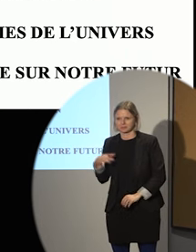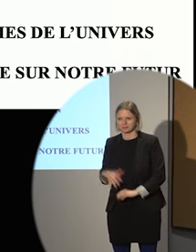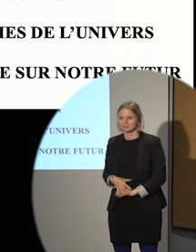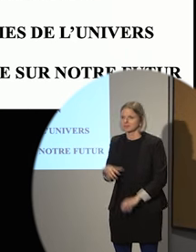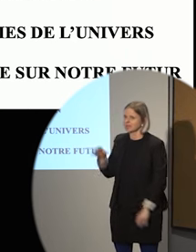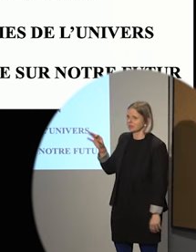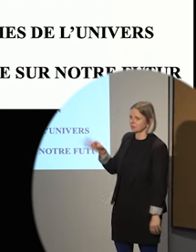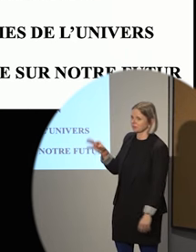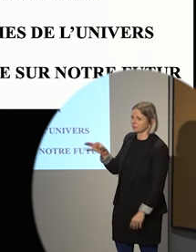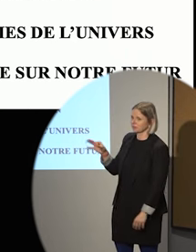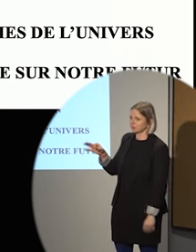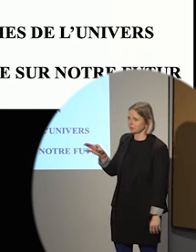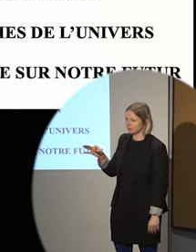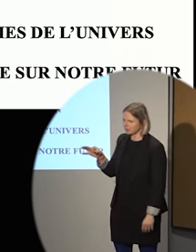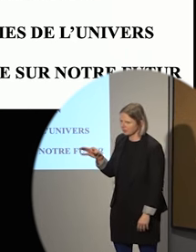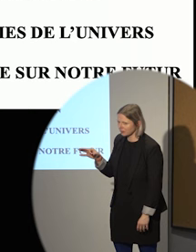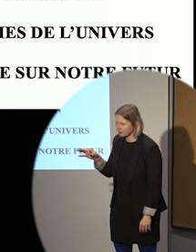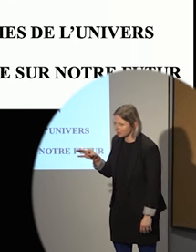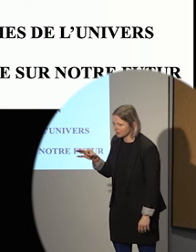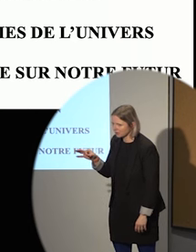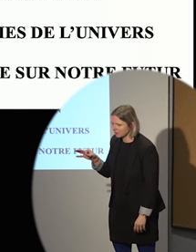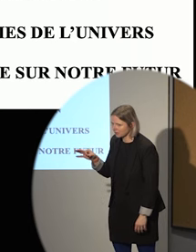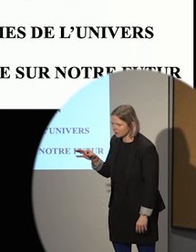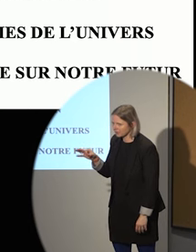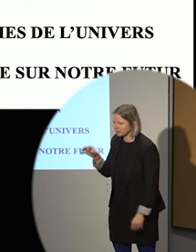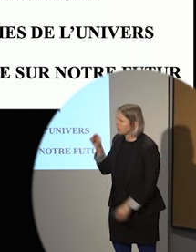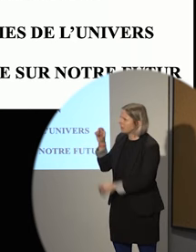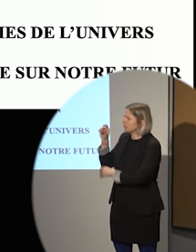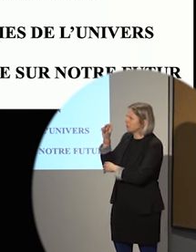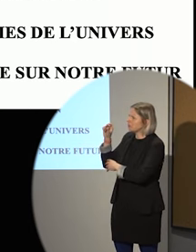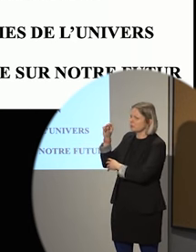Oui, qui est derrière ce fameux projet Breakthrough?